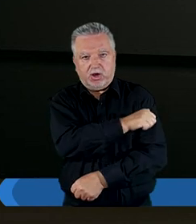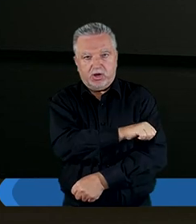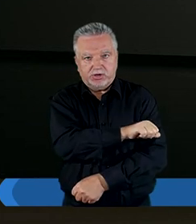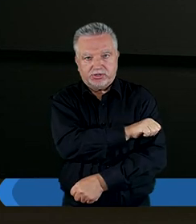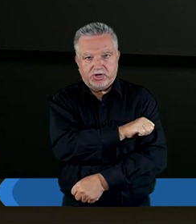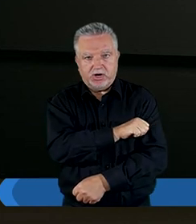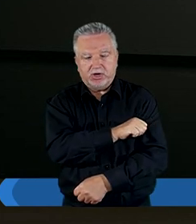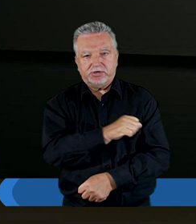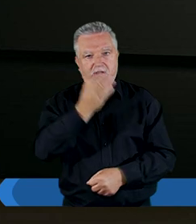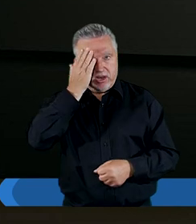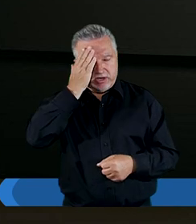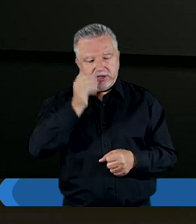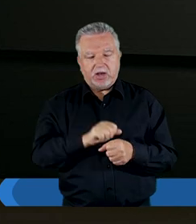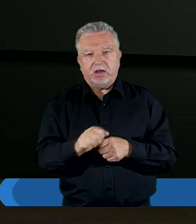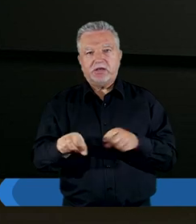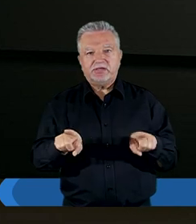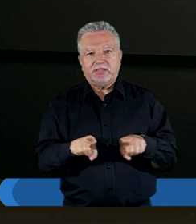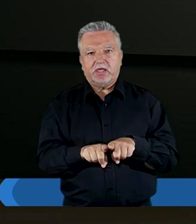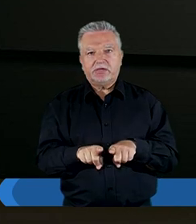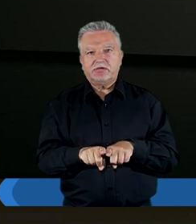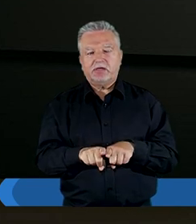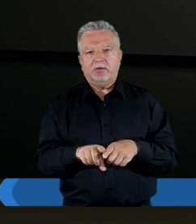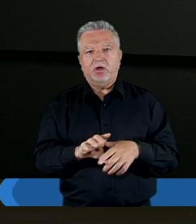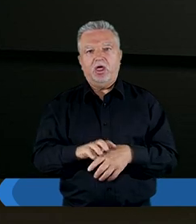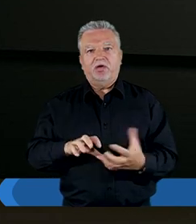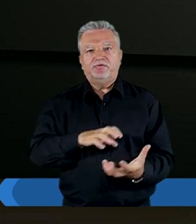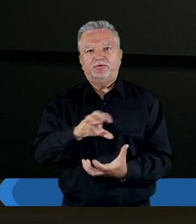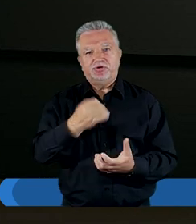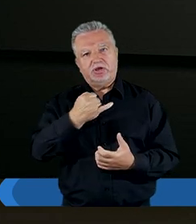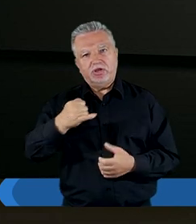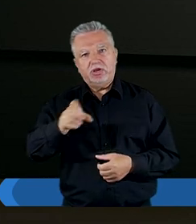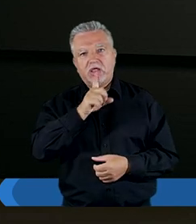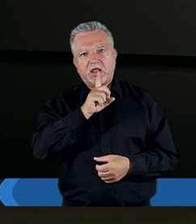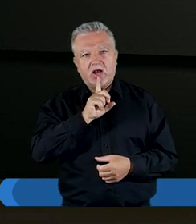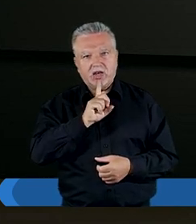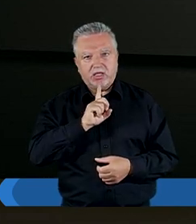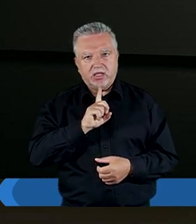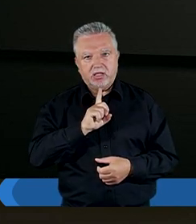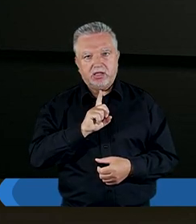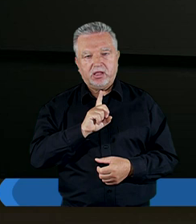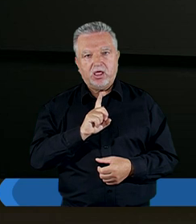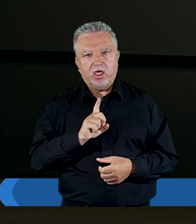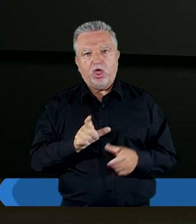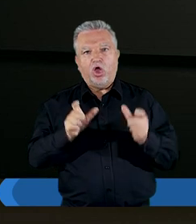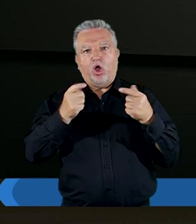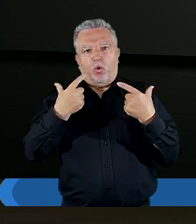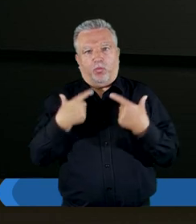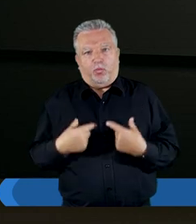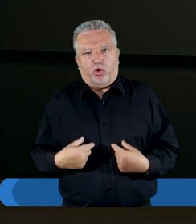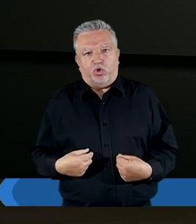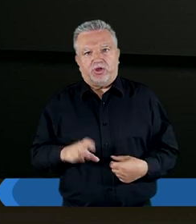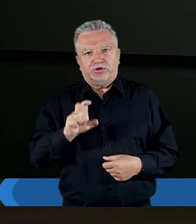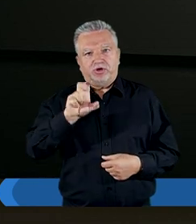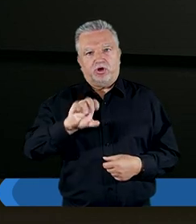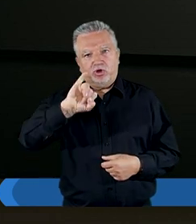chrześcijan, znana jest również w świecie innych religii. Postać Hioba